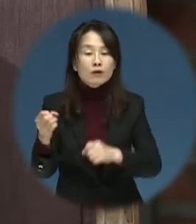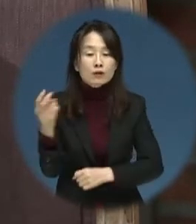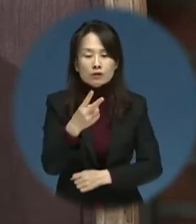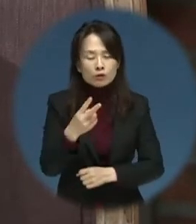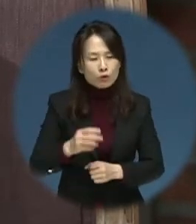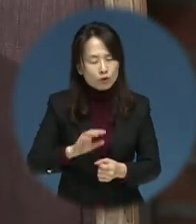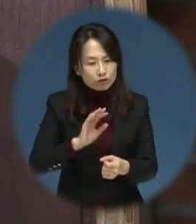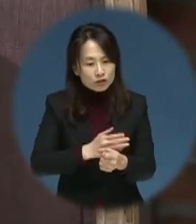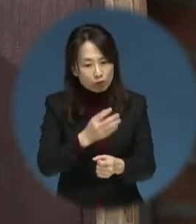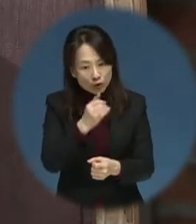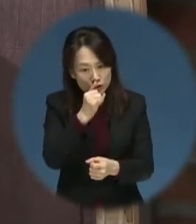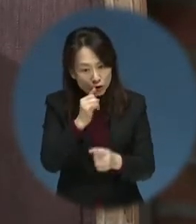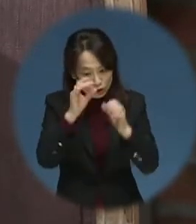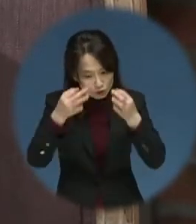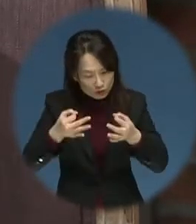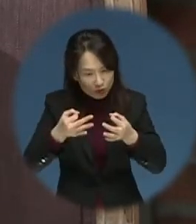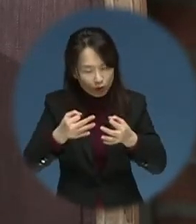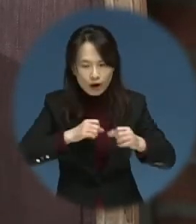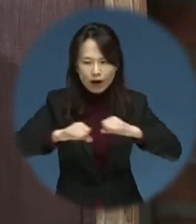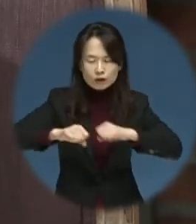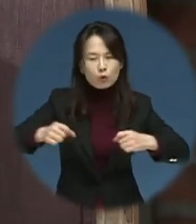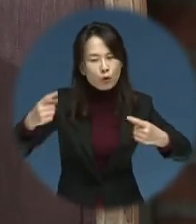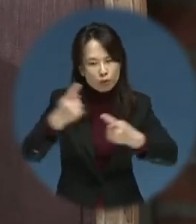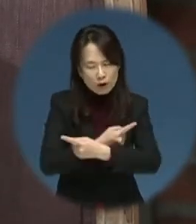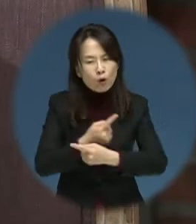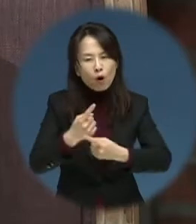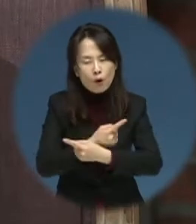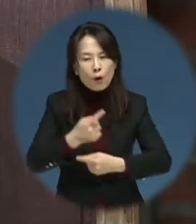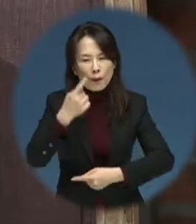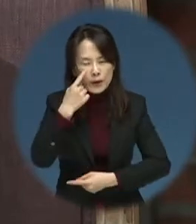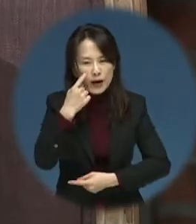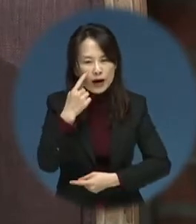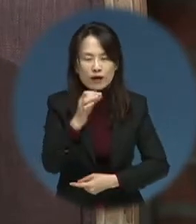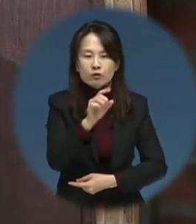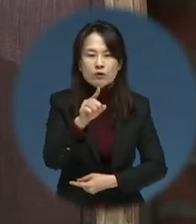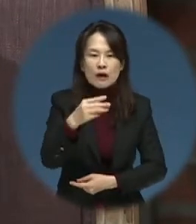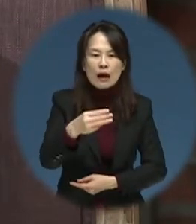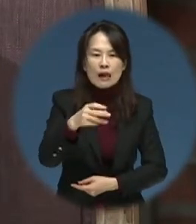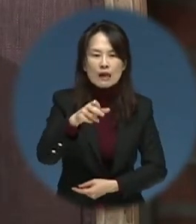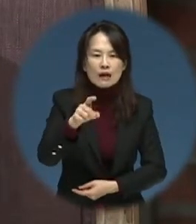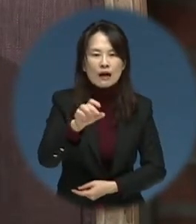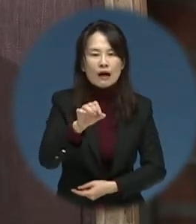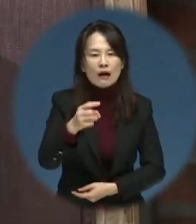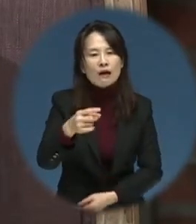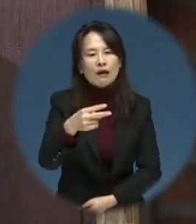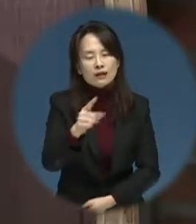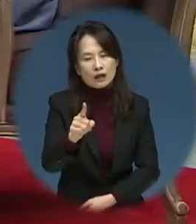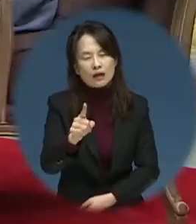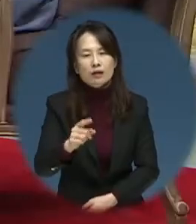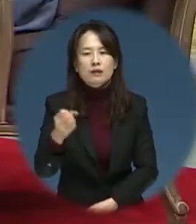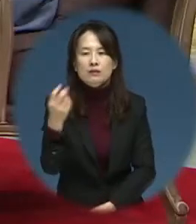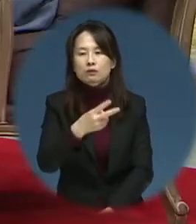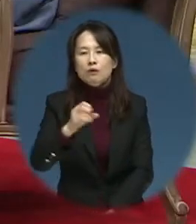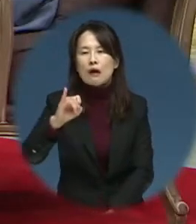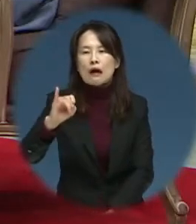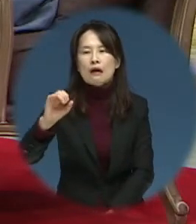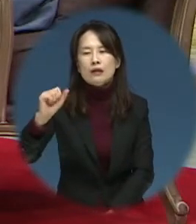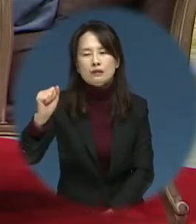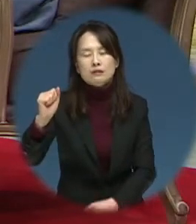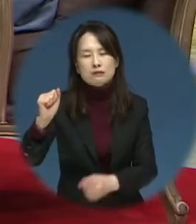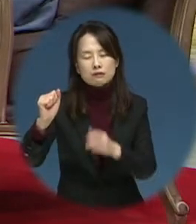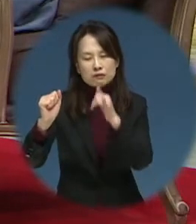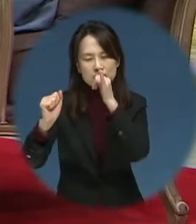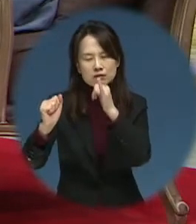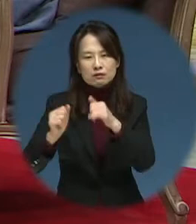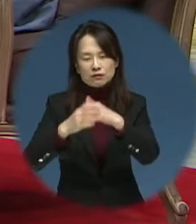바꿔야지 왜 말만 할 건가? 그래서 행동으로 나선 게 이제 알카에다고 그렇죠. 또 IS고 뭐 전체